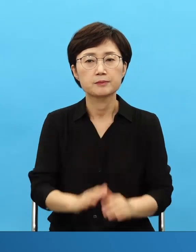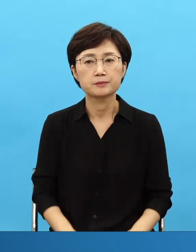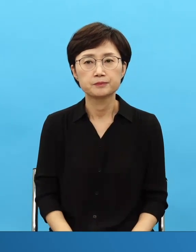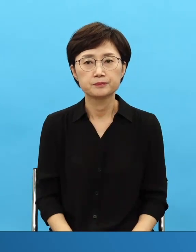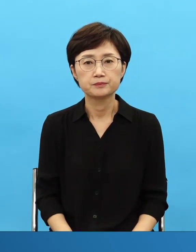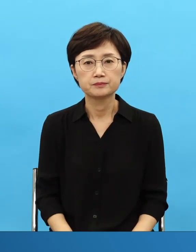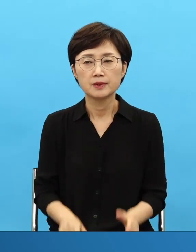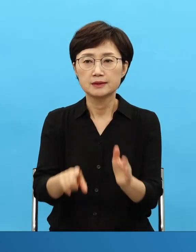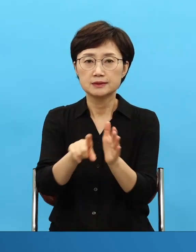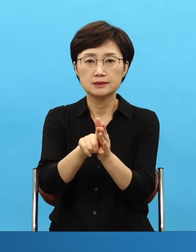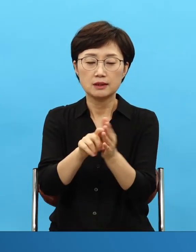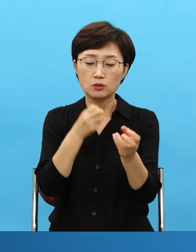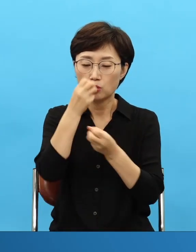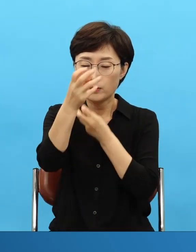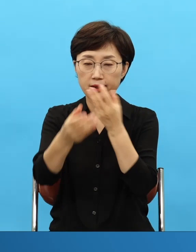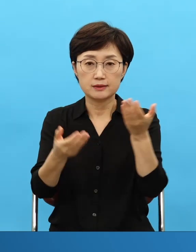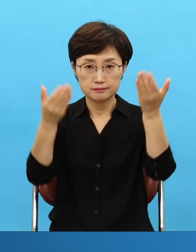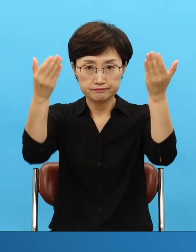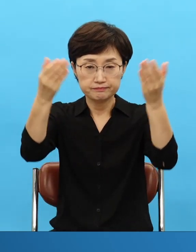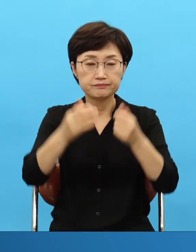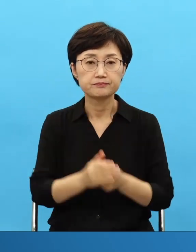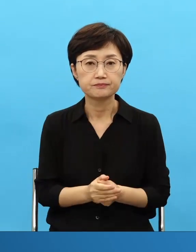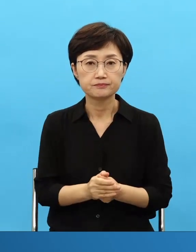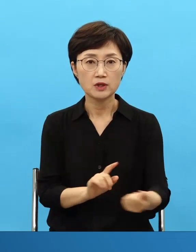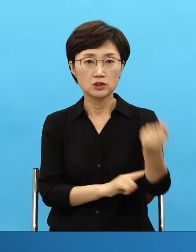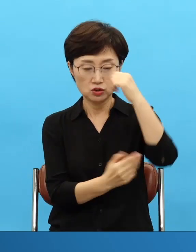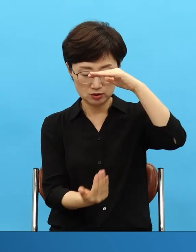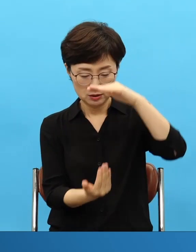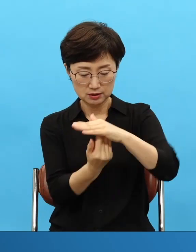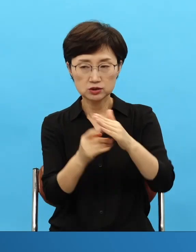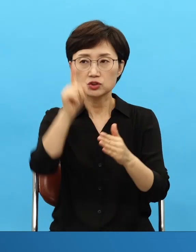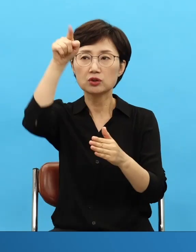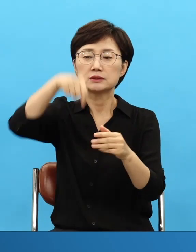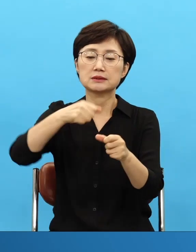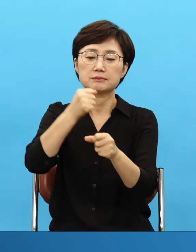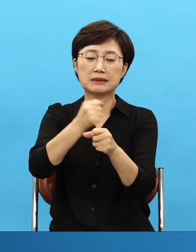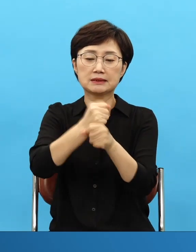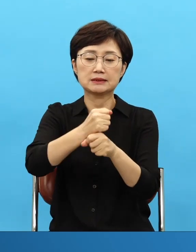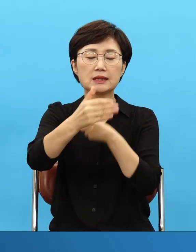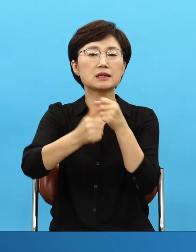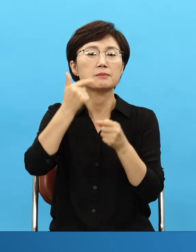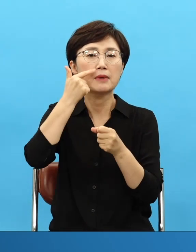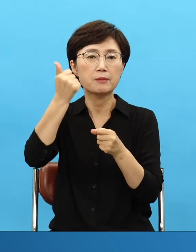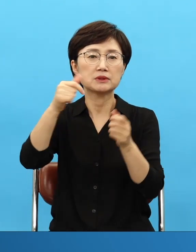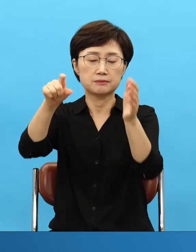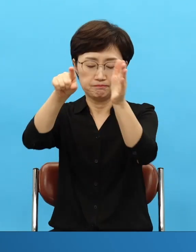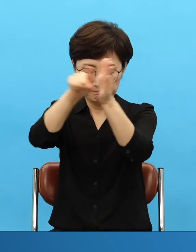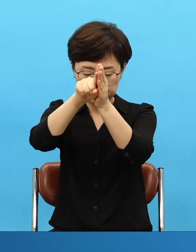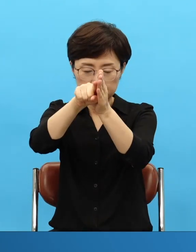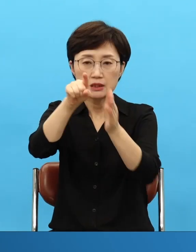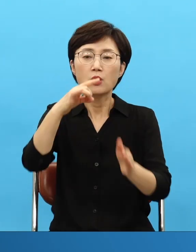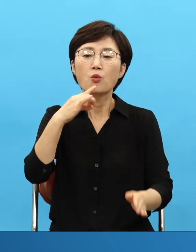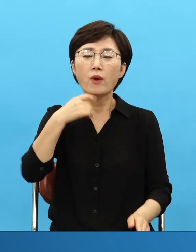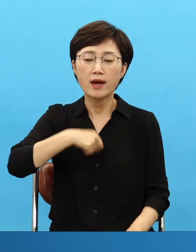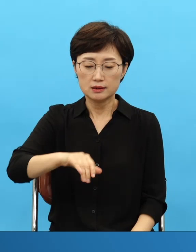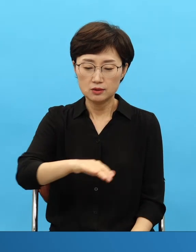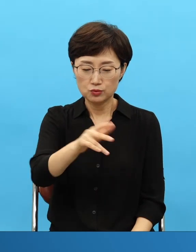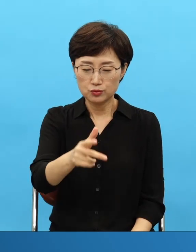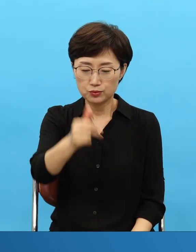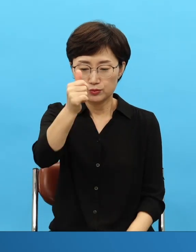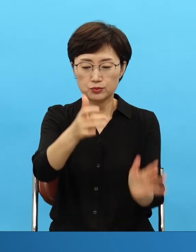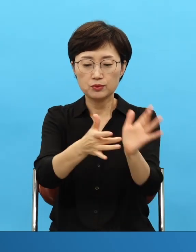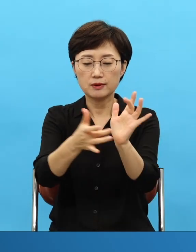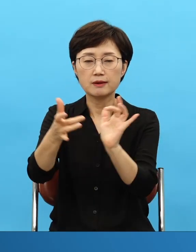아멘. 우리의 신앙을 고백합니다. We will give our confession of faith. 전능하사 천지를 만드신 하나님 아버지를 내가 믿사오며